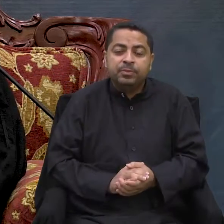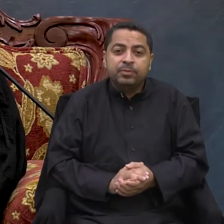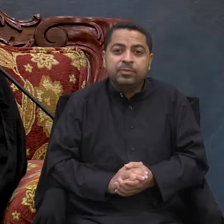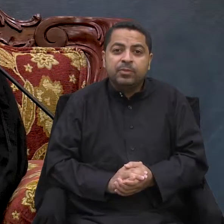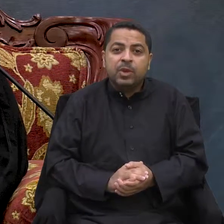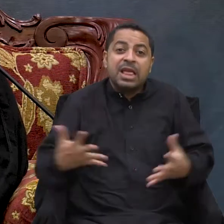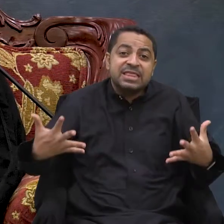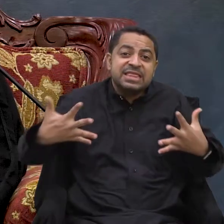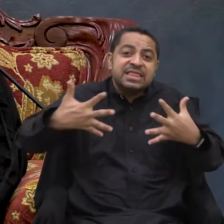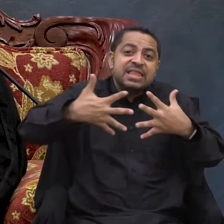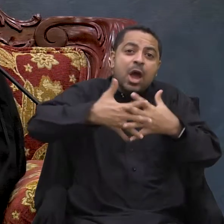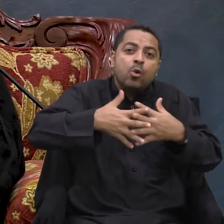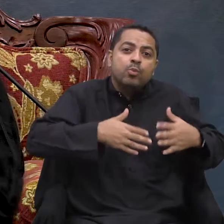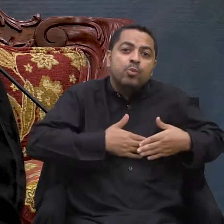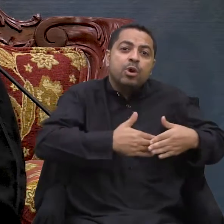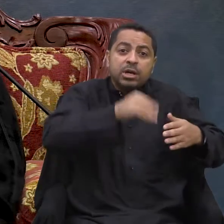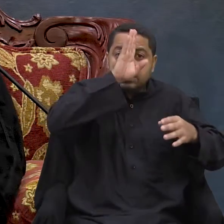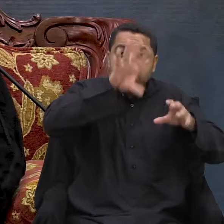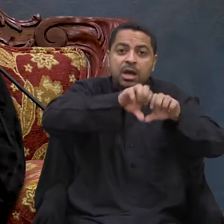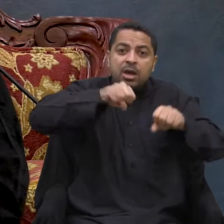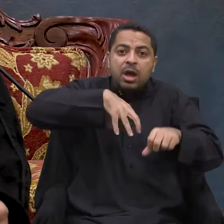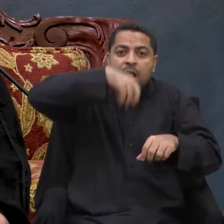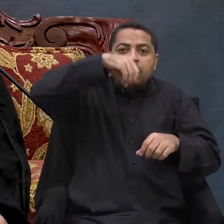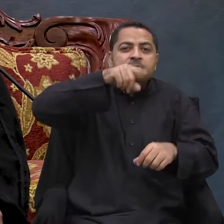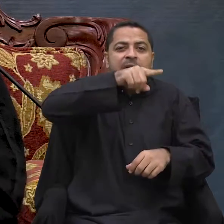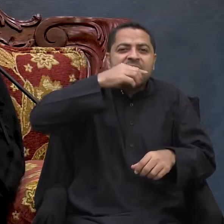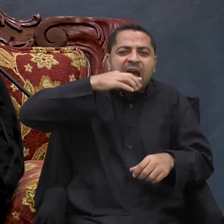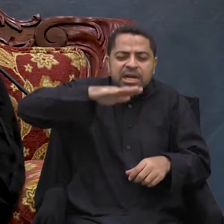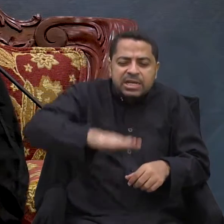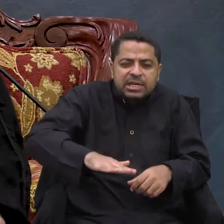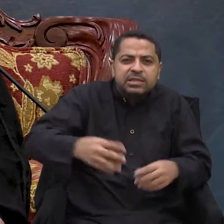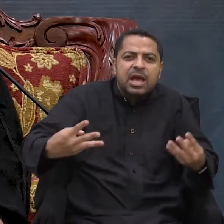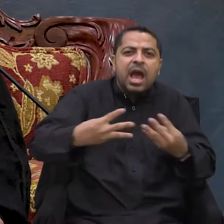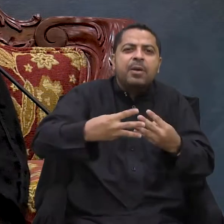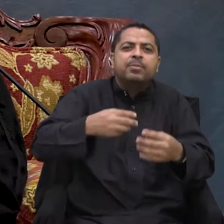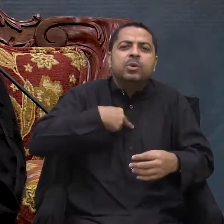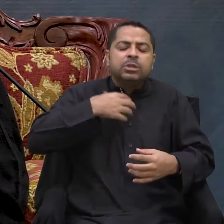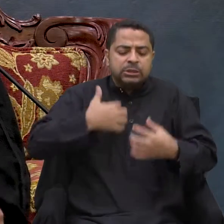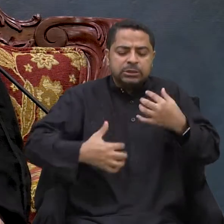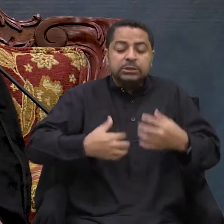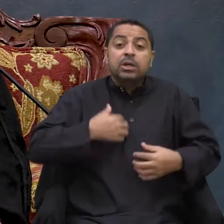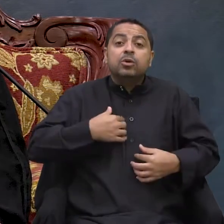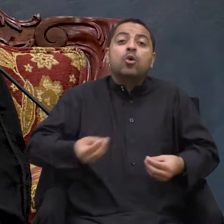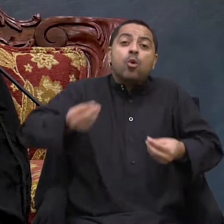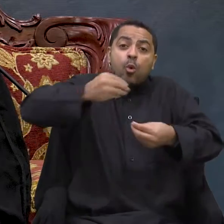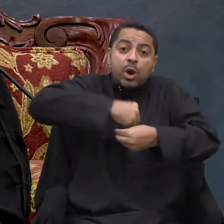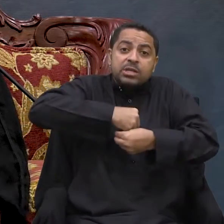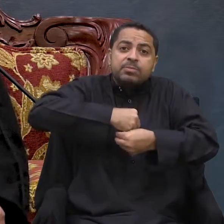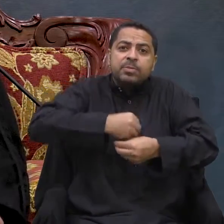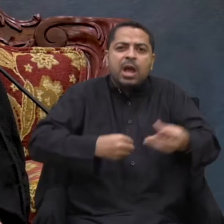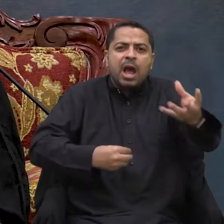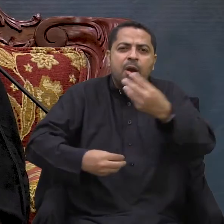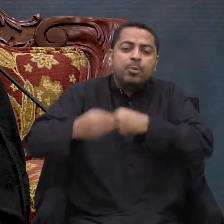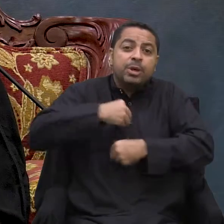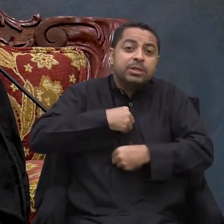اختلط حبه بأنفسنا بضمائرنا بوجداننا بأحاسيسنا